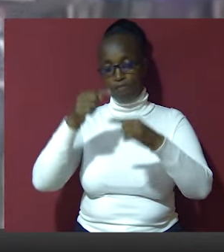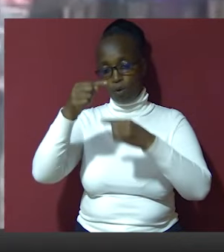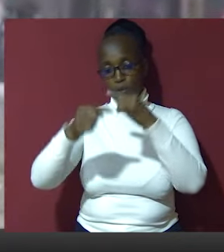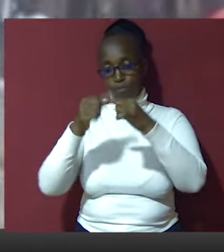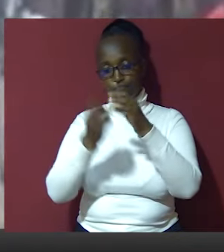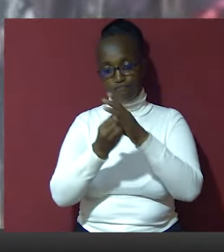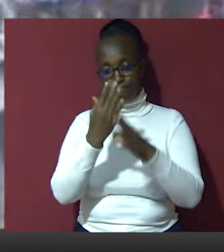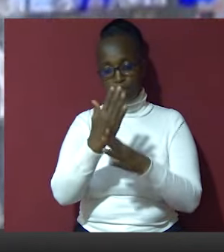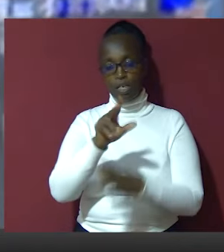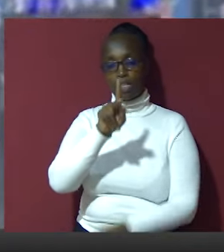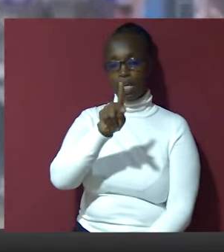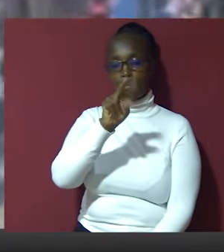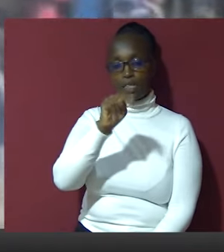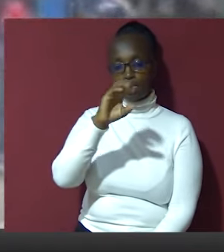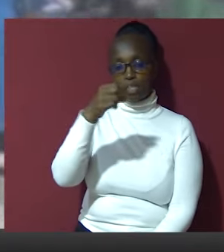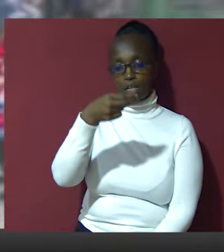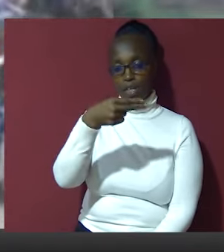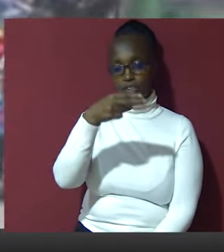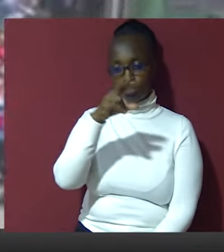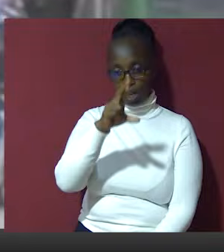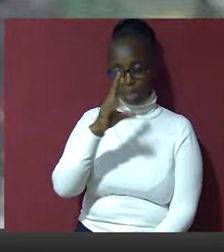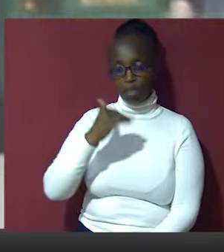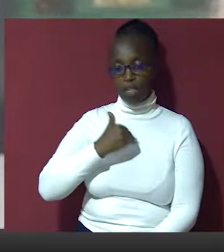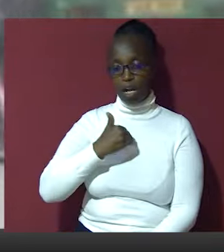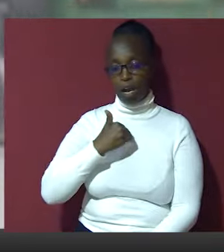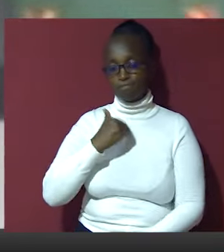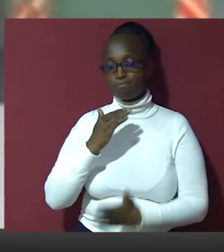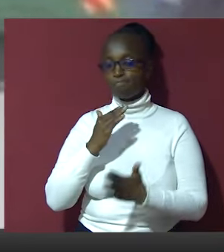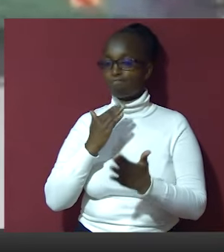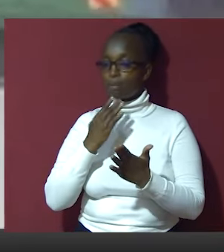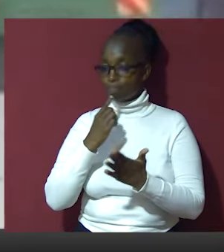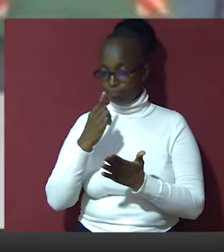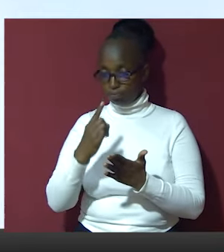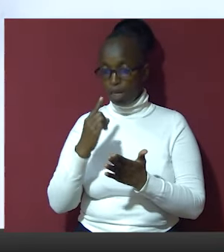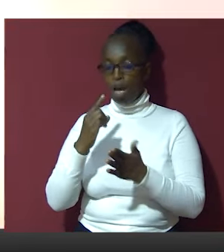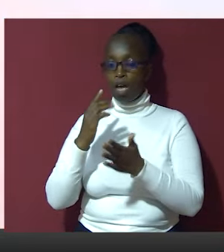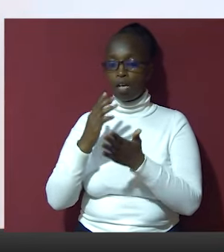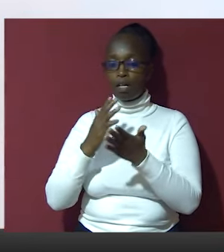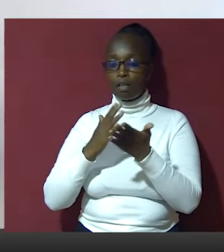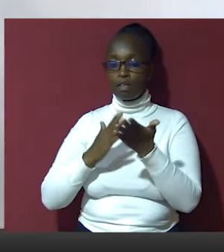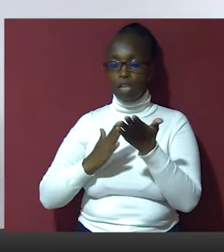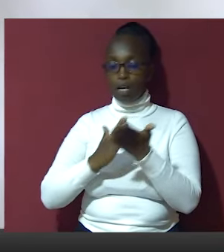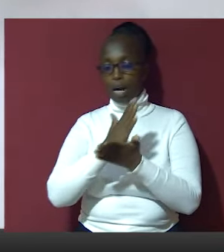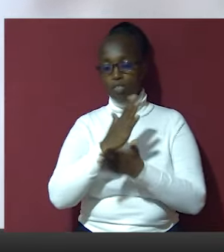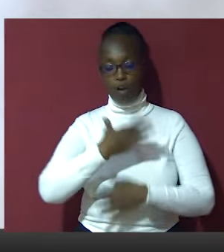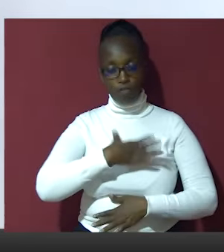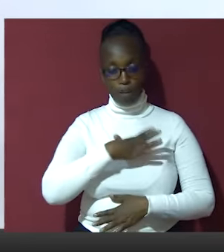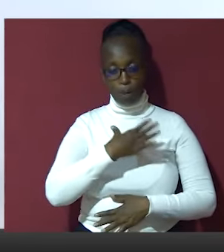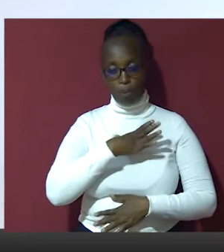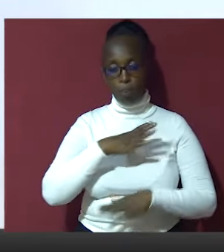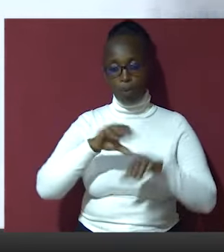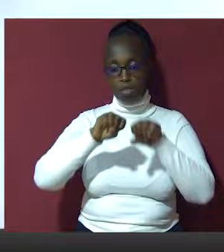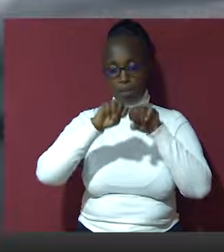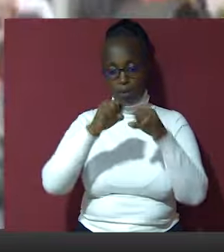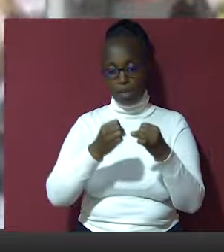Muungano wa kutetea haki za kibinadamu nchini wamesema kuwa haki za kimsingi za kisheria ziliukiukwa wakati wa maandamano ya